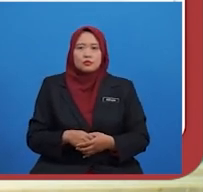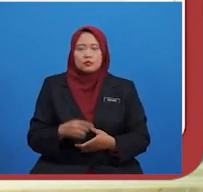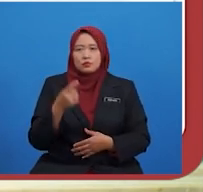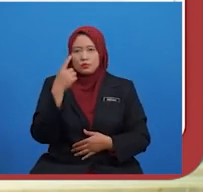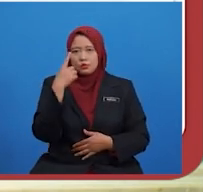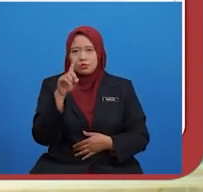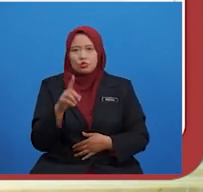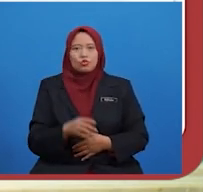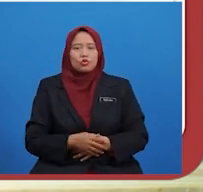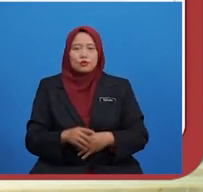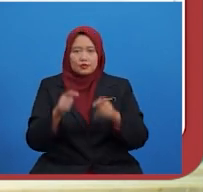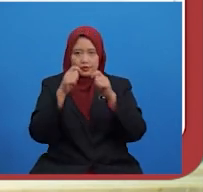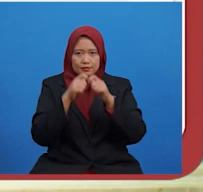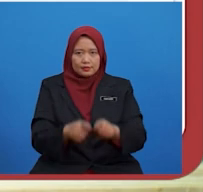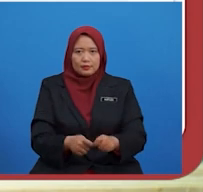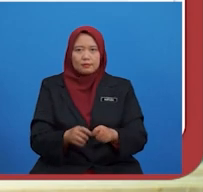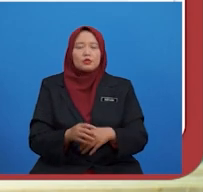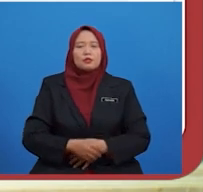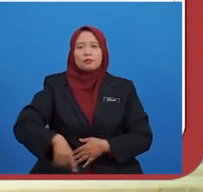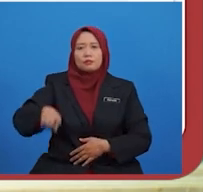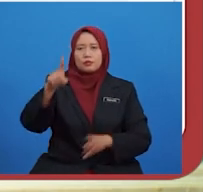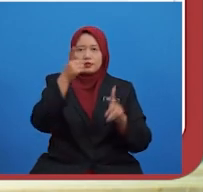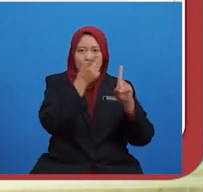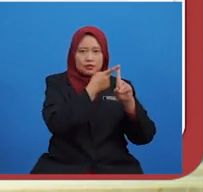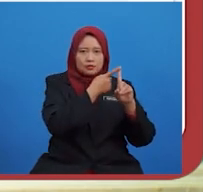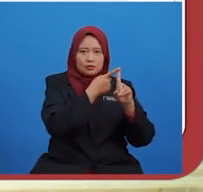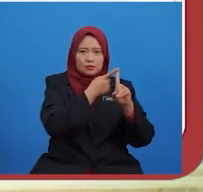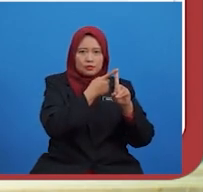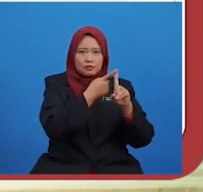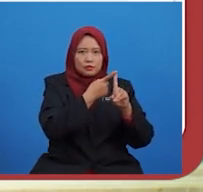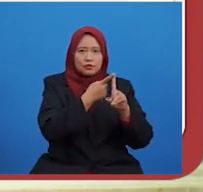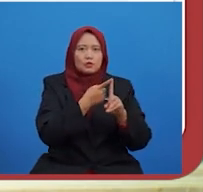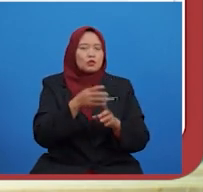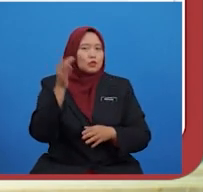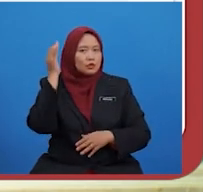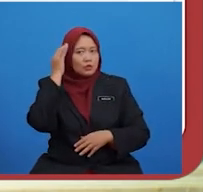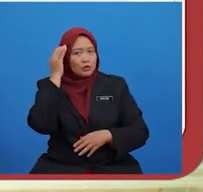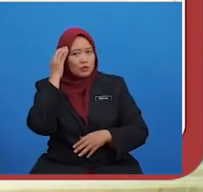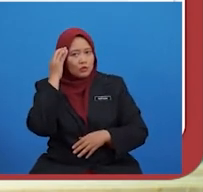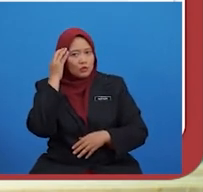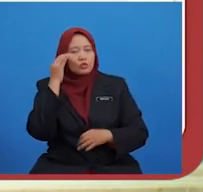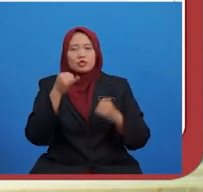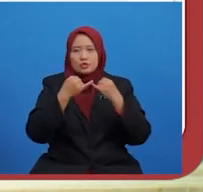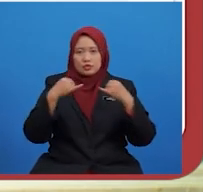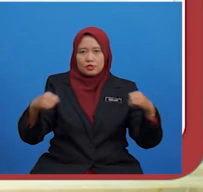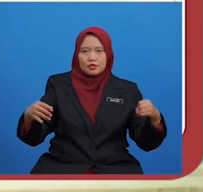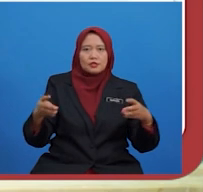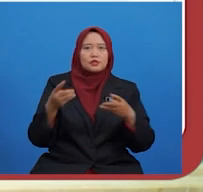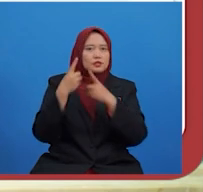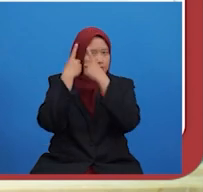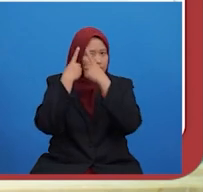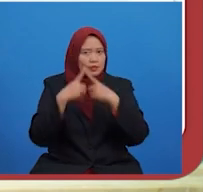ubah. Langkah pertama, isytiharkan jenis data bagi pembolek ubah yang